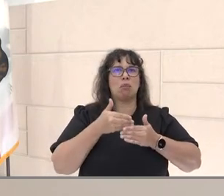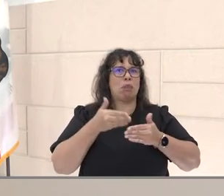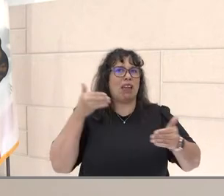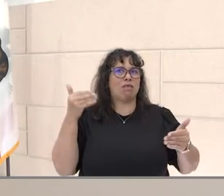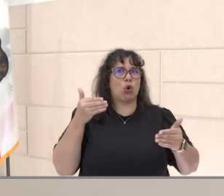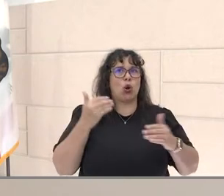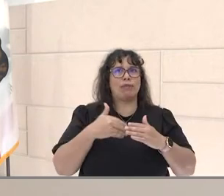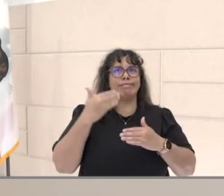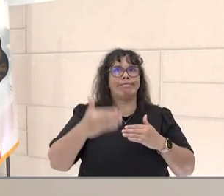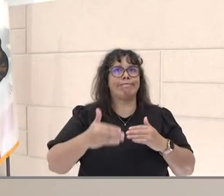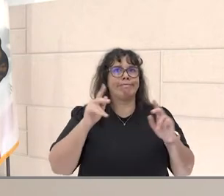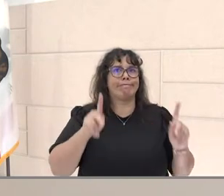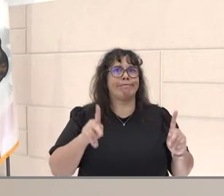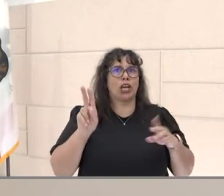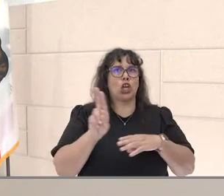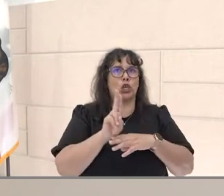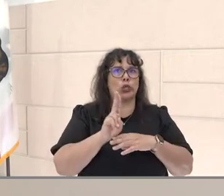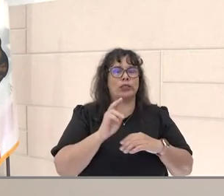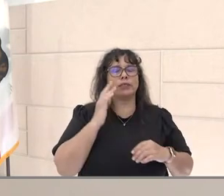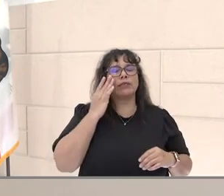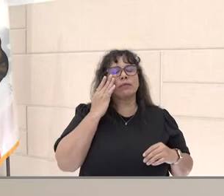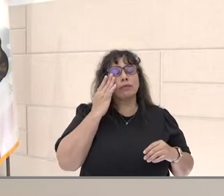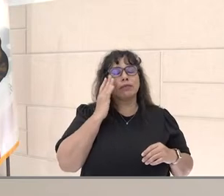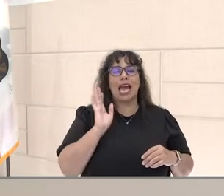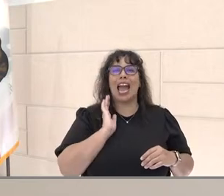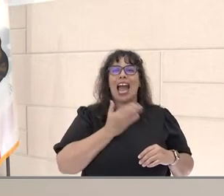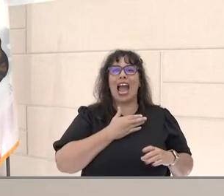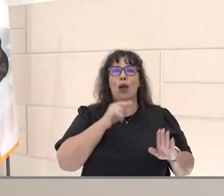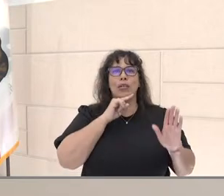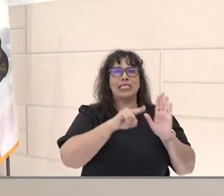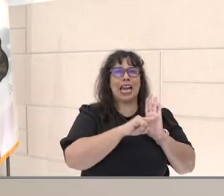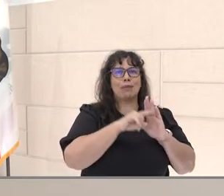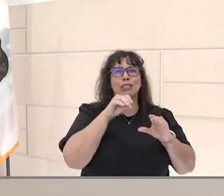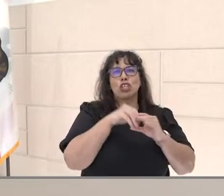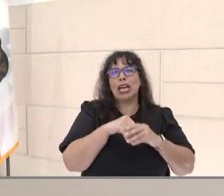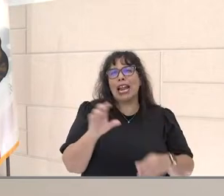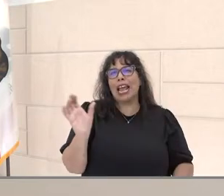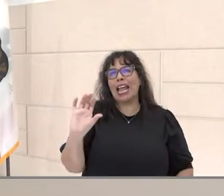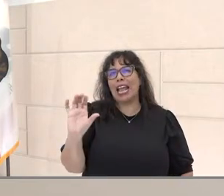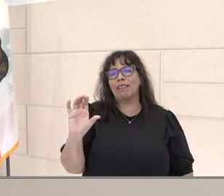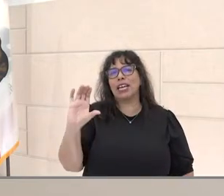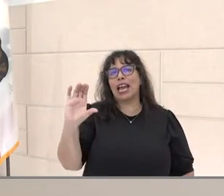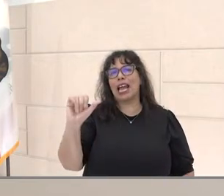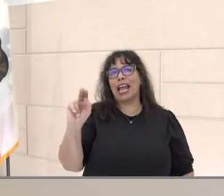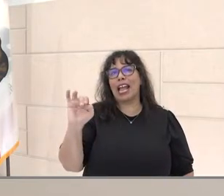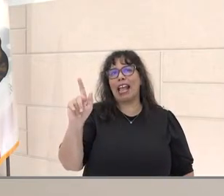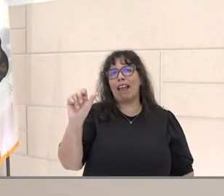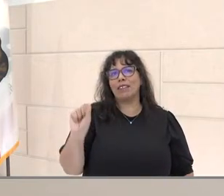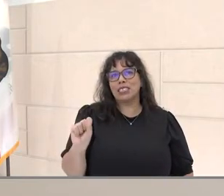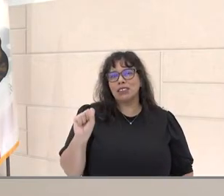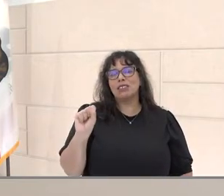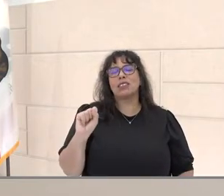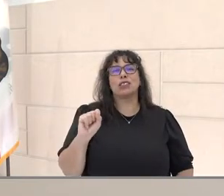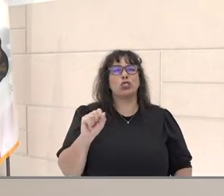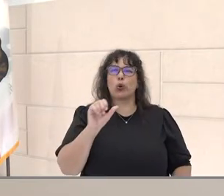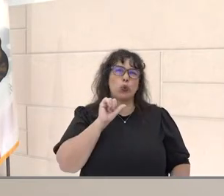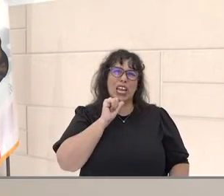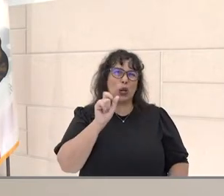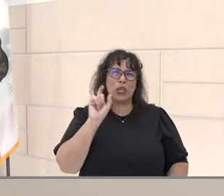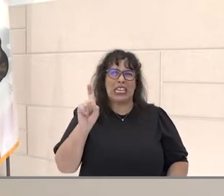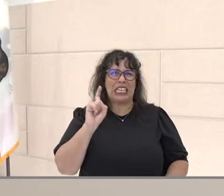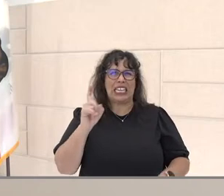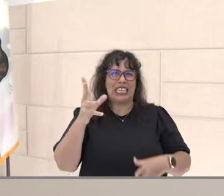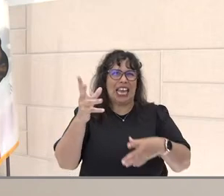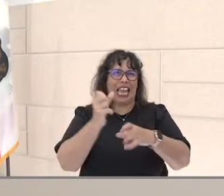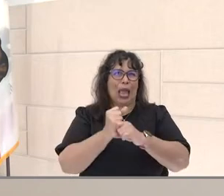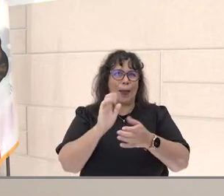មត្រូវនៅក្នុងថ្នាក់កិច្ចការរបស់យើងគឺថាវាមា